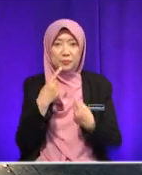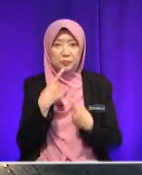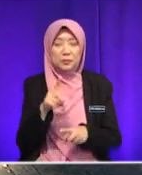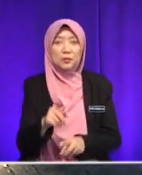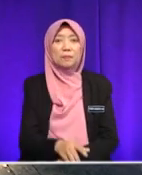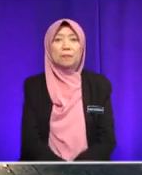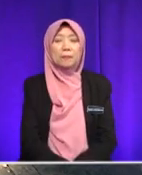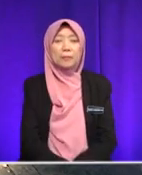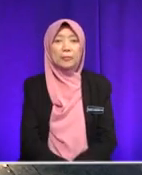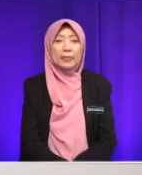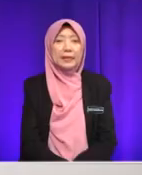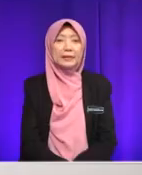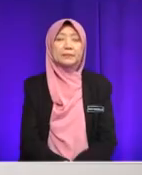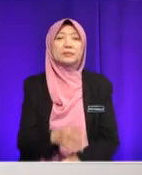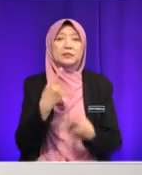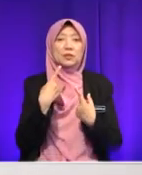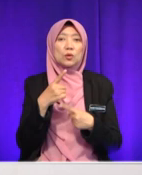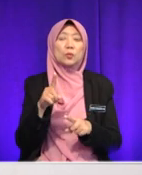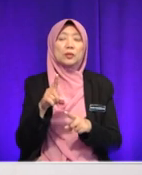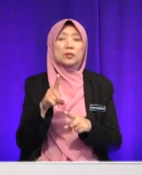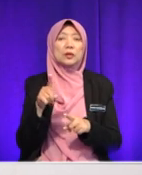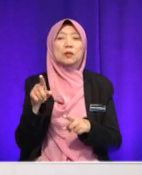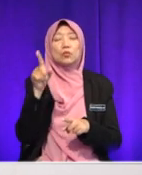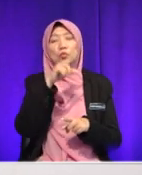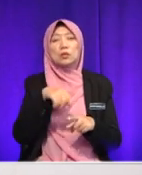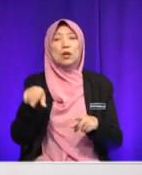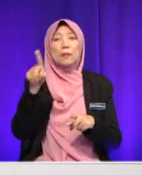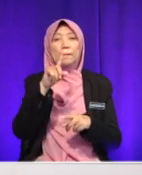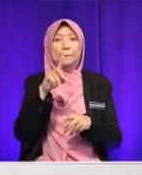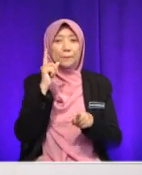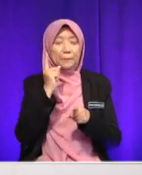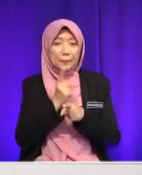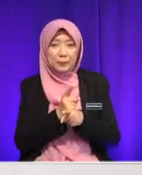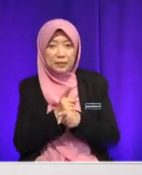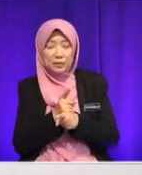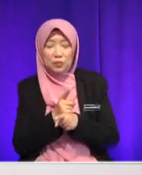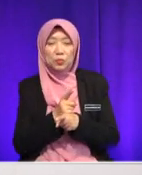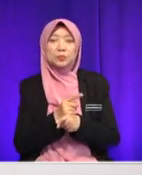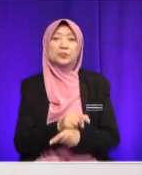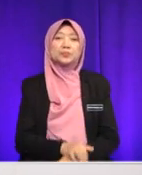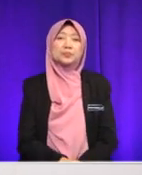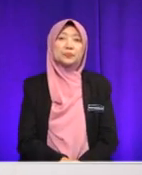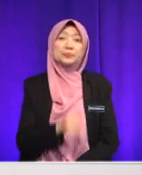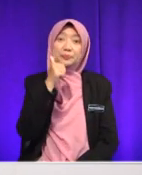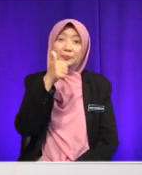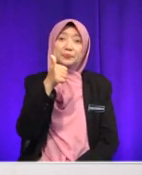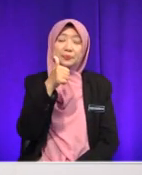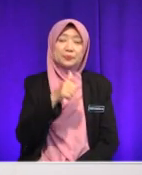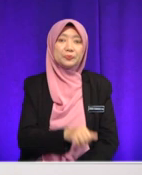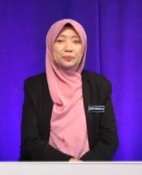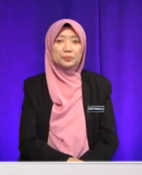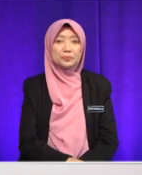Ifti. Jawapan dia putaran. Putaran. Bagus Ifti. Bagus. Jawapannya